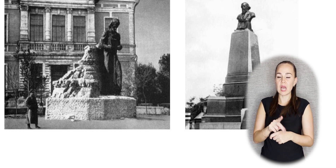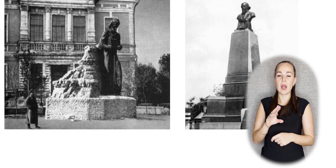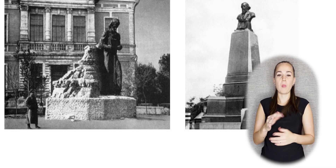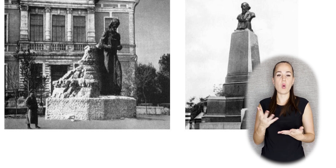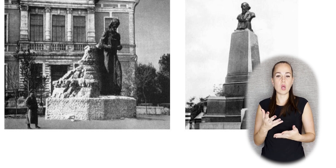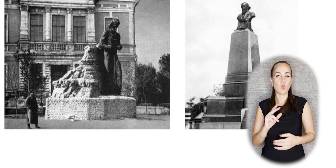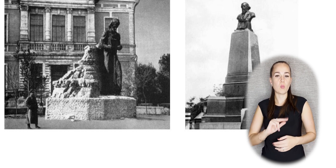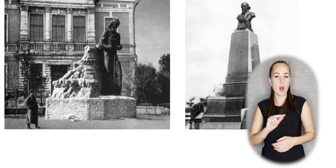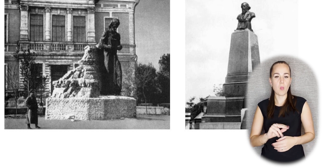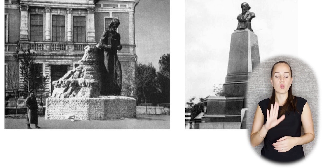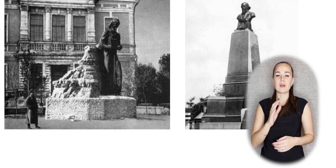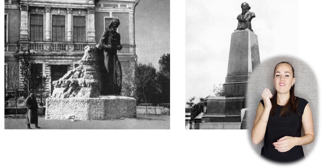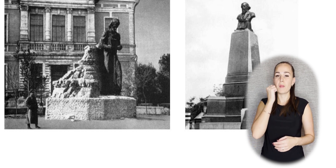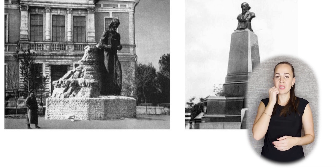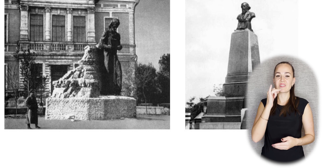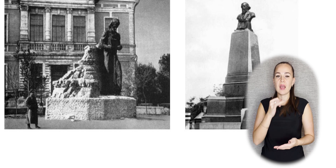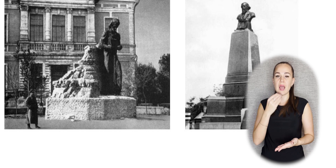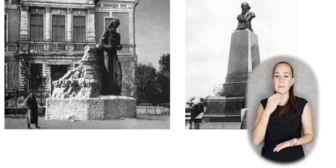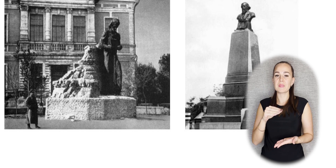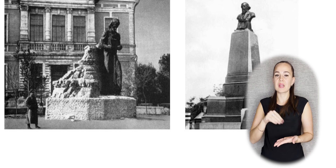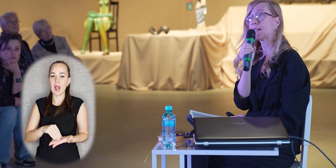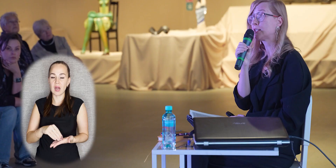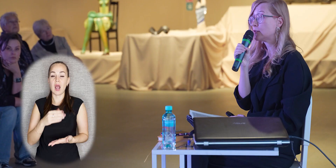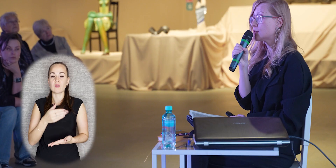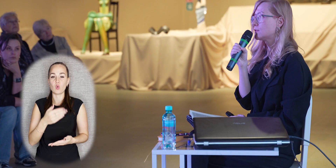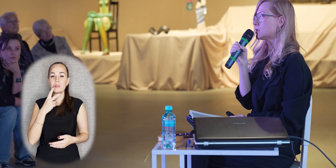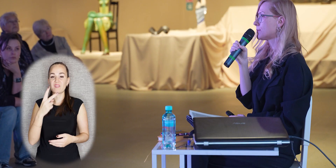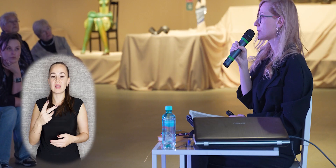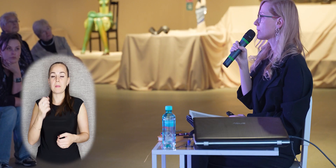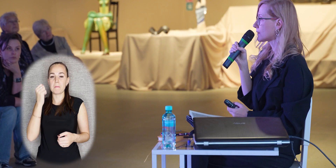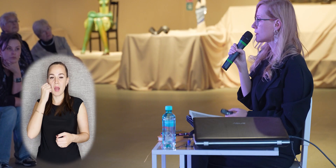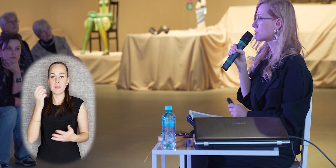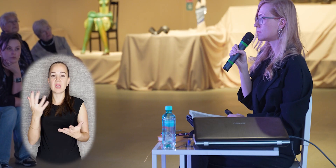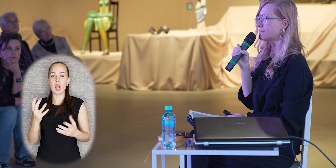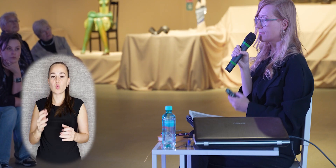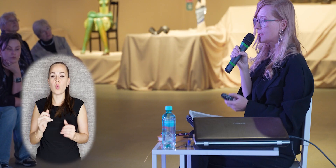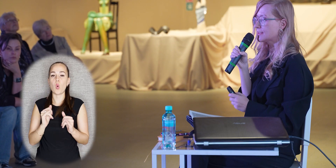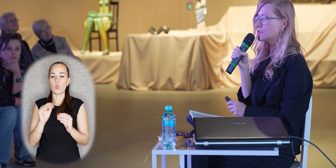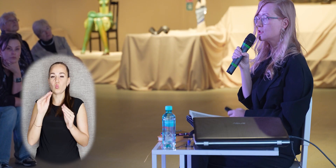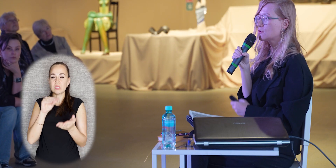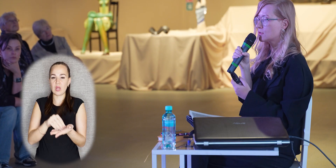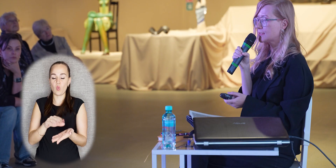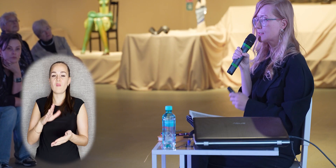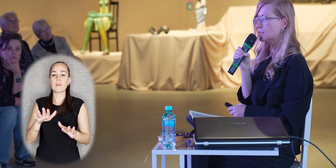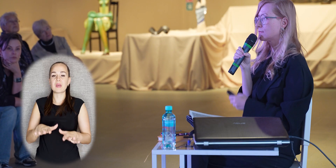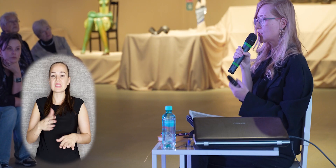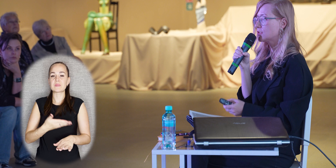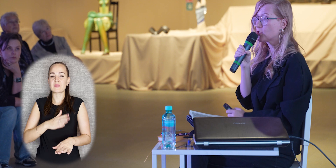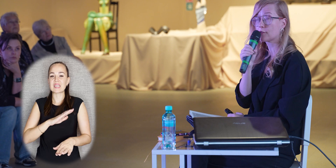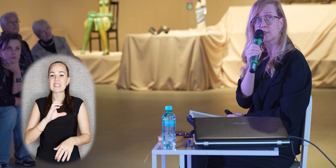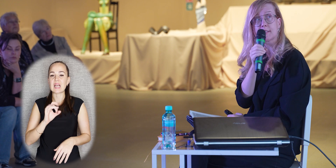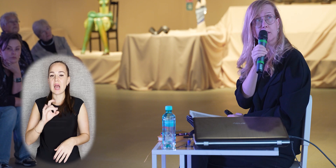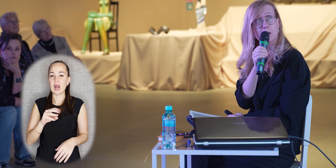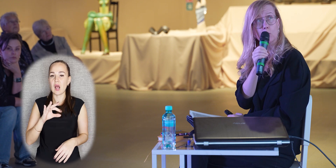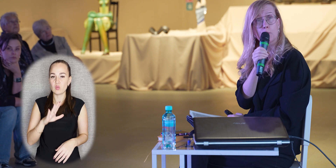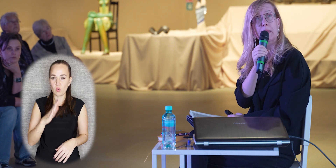работали в Москве и Петрограде. Ну вот мы с вами видим памятники, установленные в Саратове в конце 1910-х, в начале